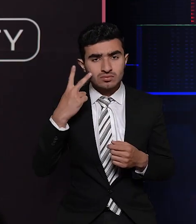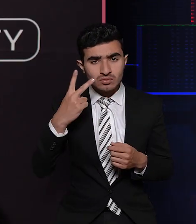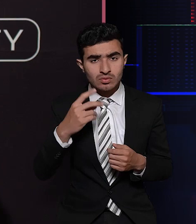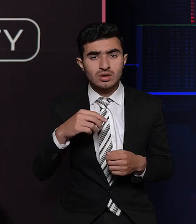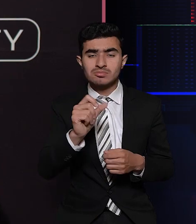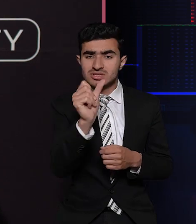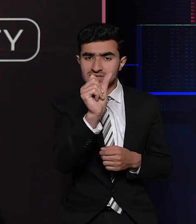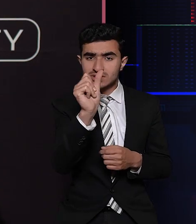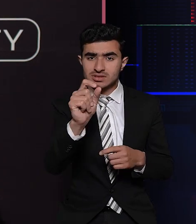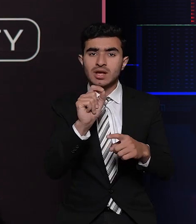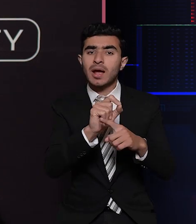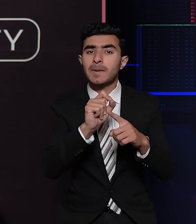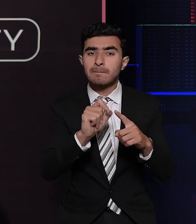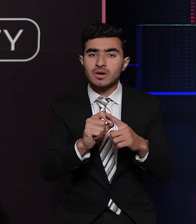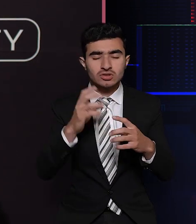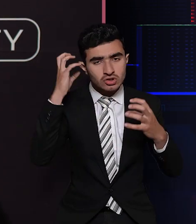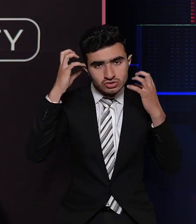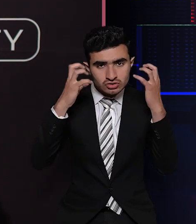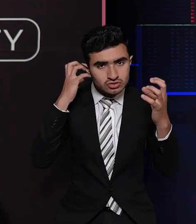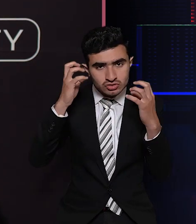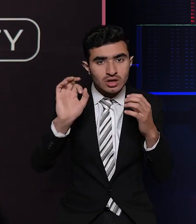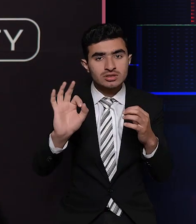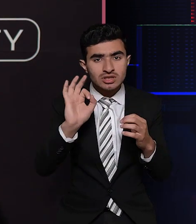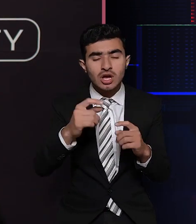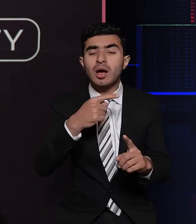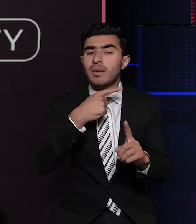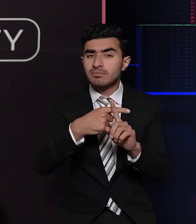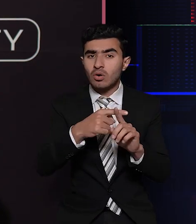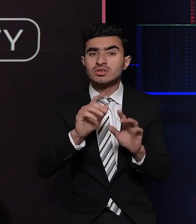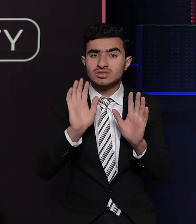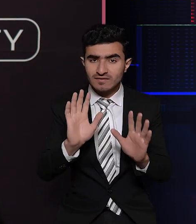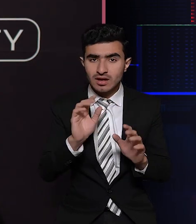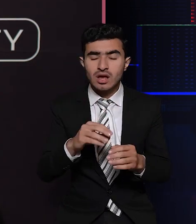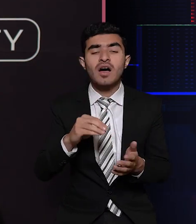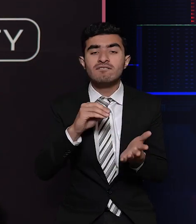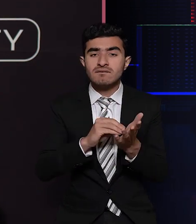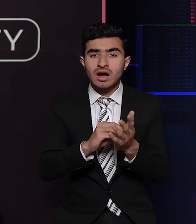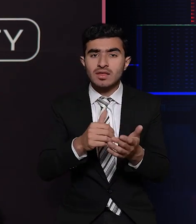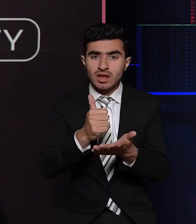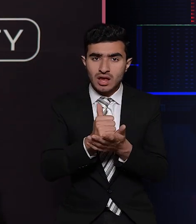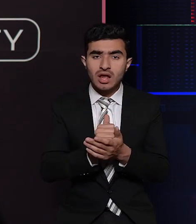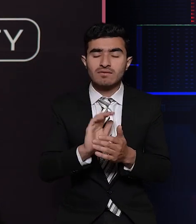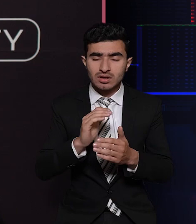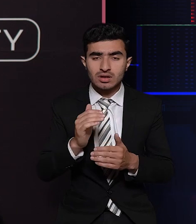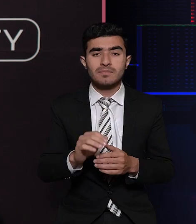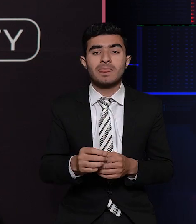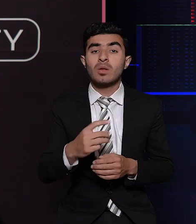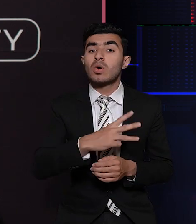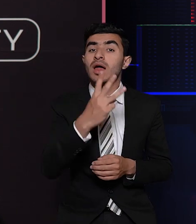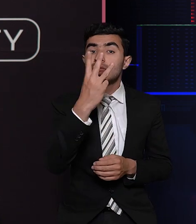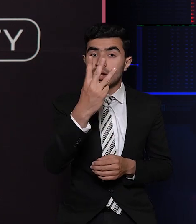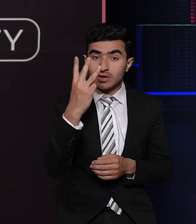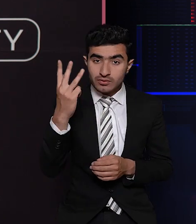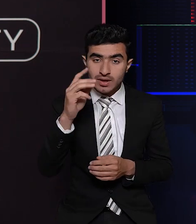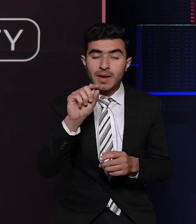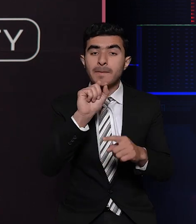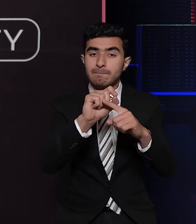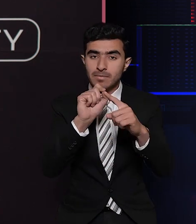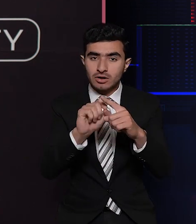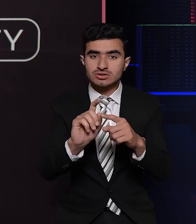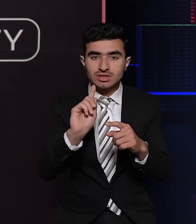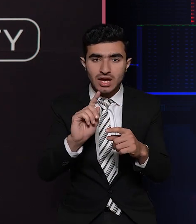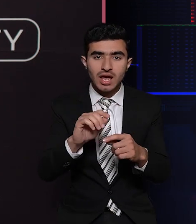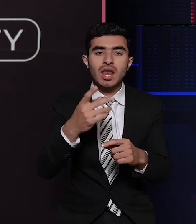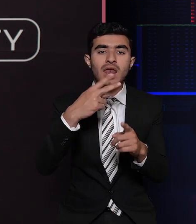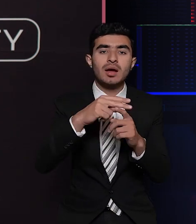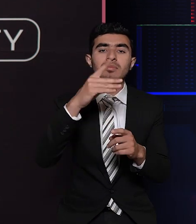زندگیوں میں 66% سٹریس کی وہ اقسام ہیں کہ جو کہ پازیٹیو ہیں, جو آپ کو آگے لے کر چلتی ہیں, اور 33% وہ